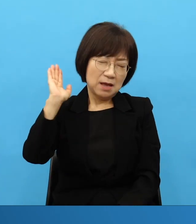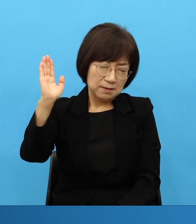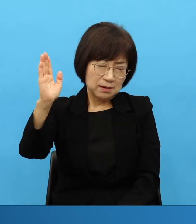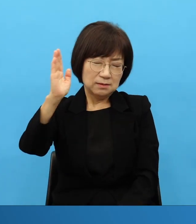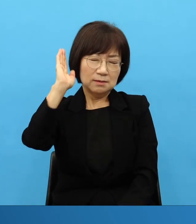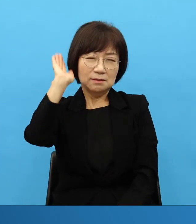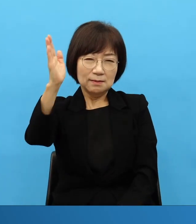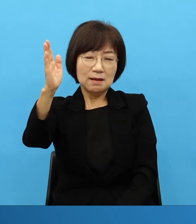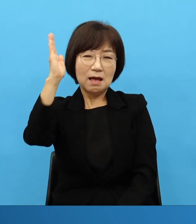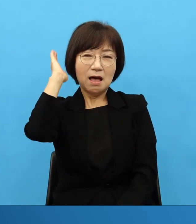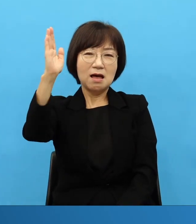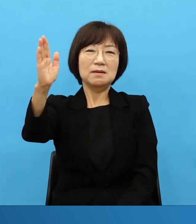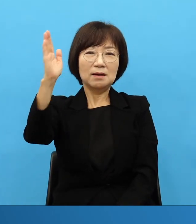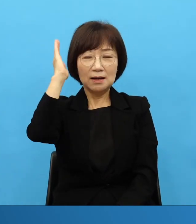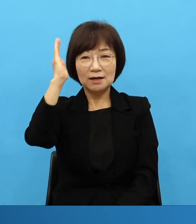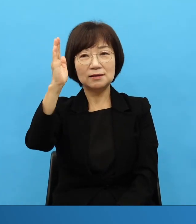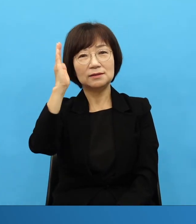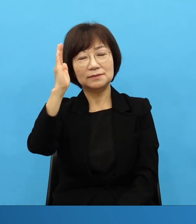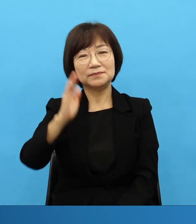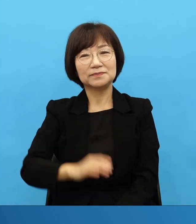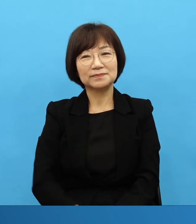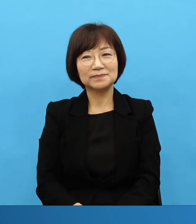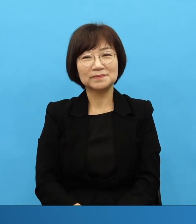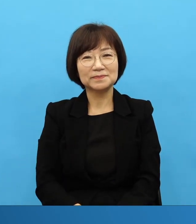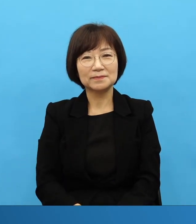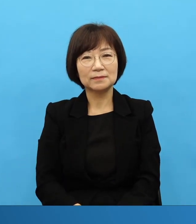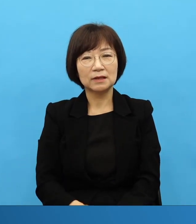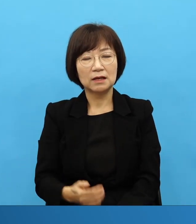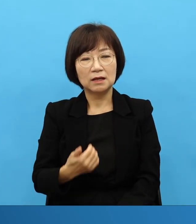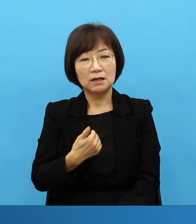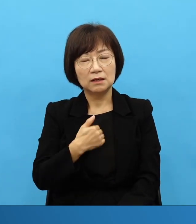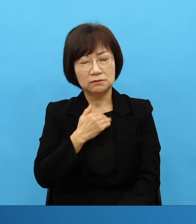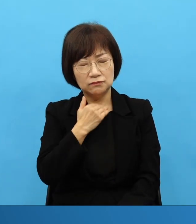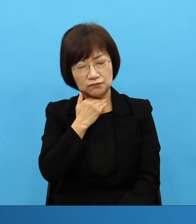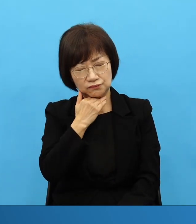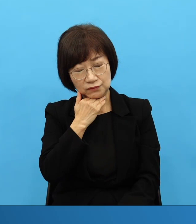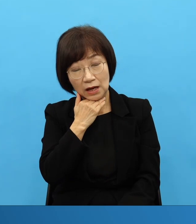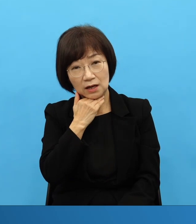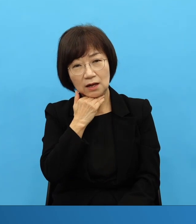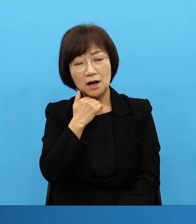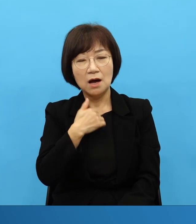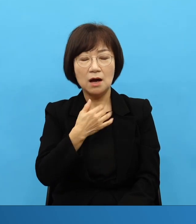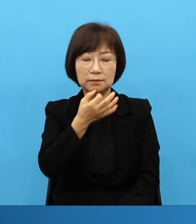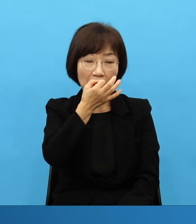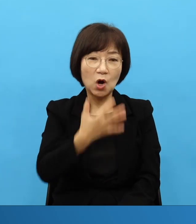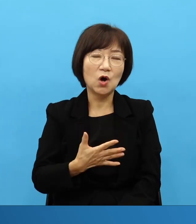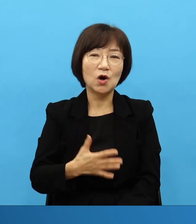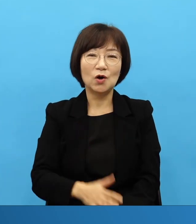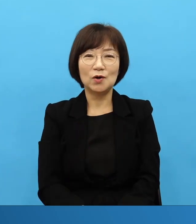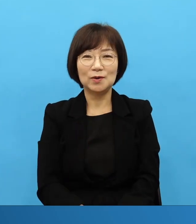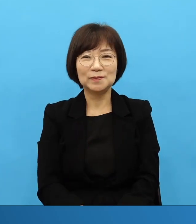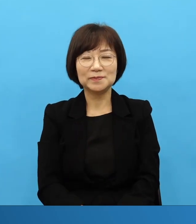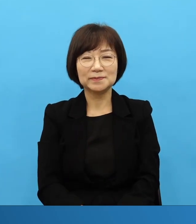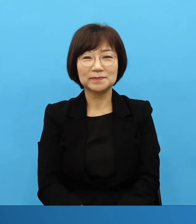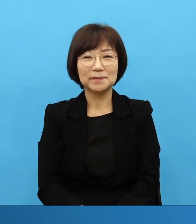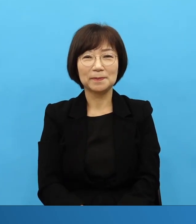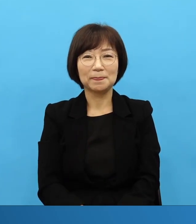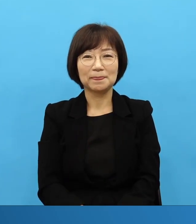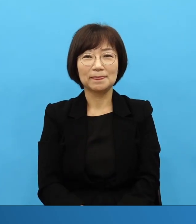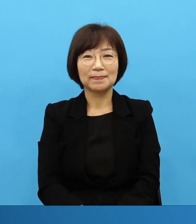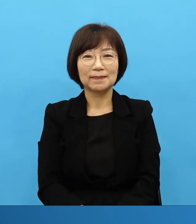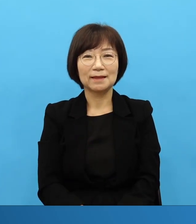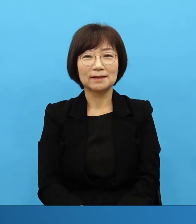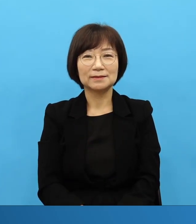not that he was a great lecturer either. 내가 기다리면서 너무 힘들어가지고 옆에 누가 오기를